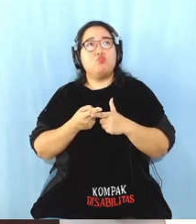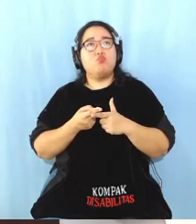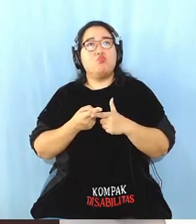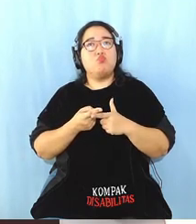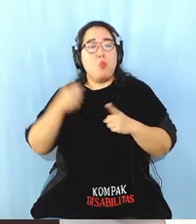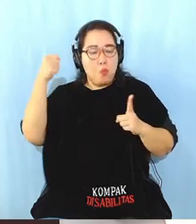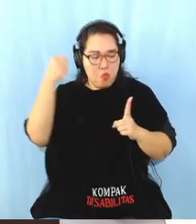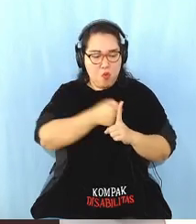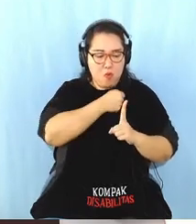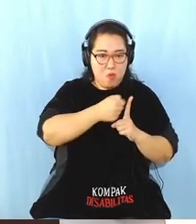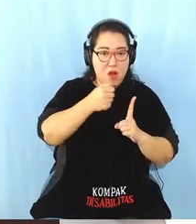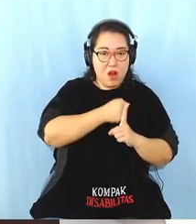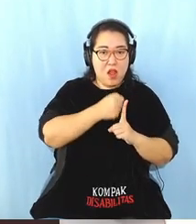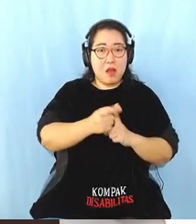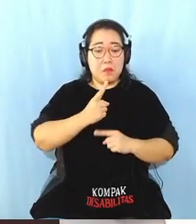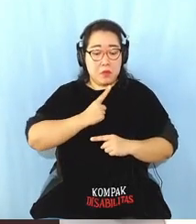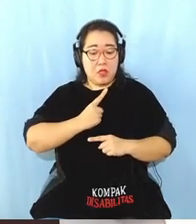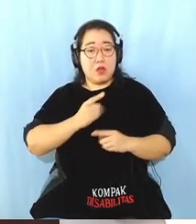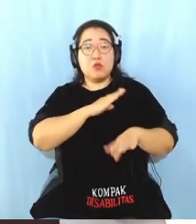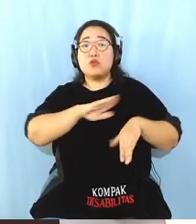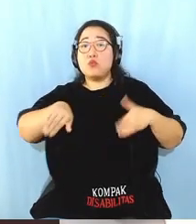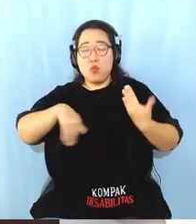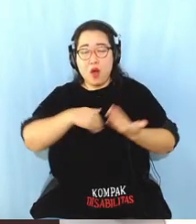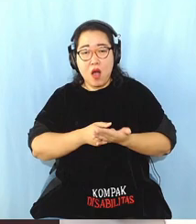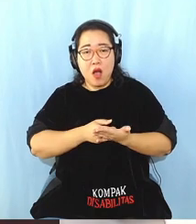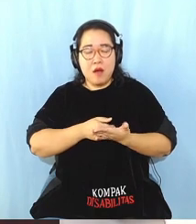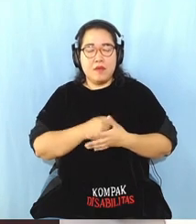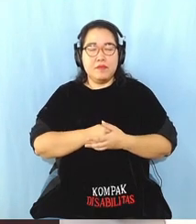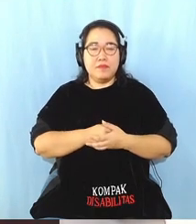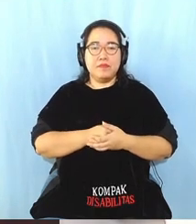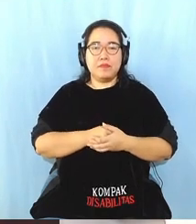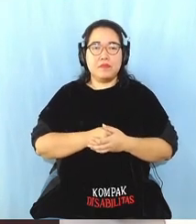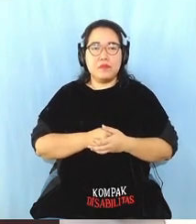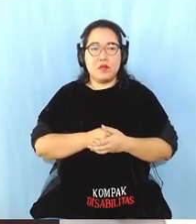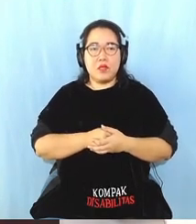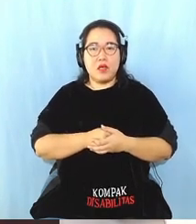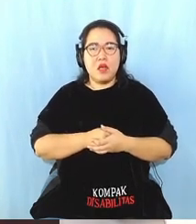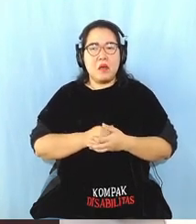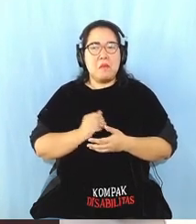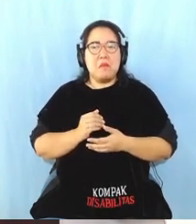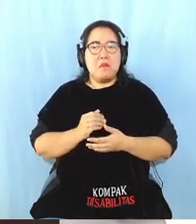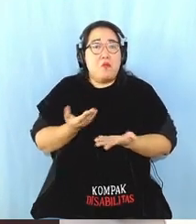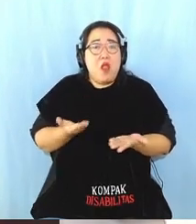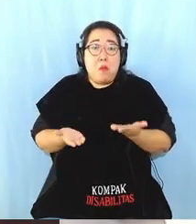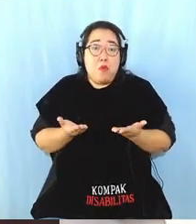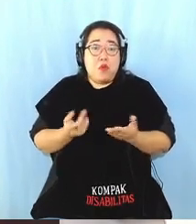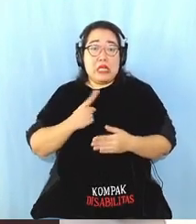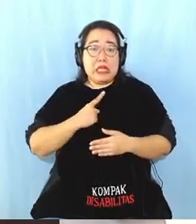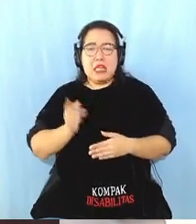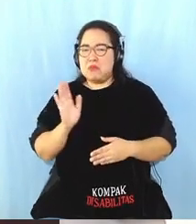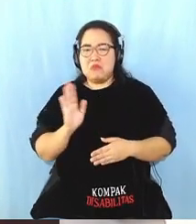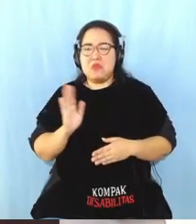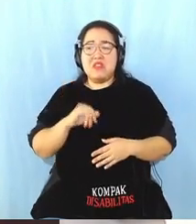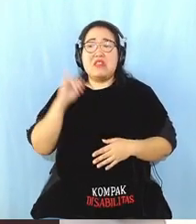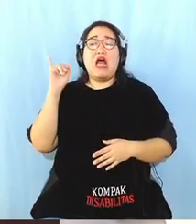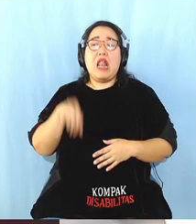kekejaman, tindak kejahatan yang sebenarnya bukan karena kesalahan Anda, tetapi Anda